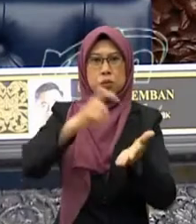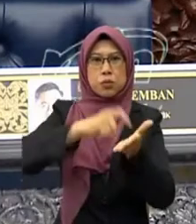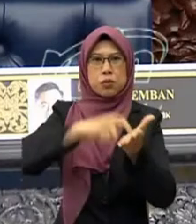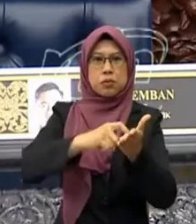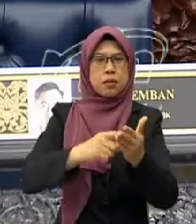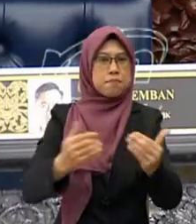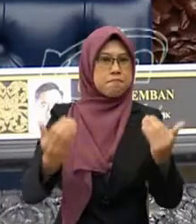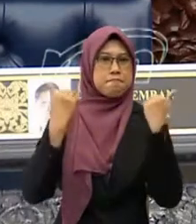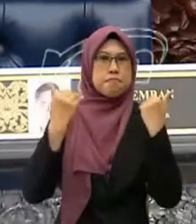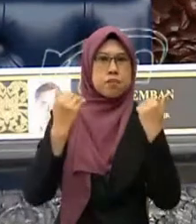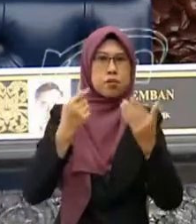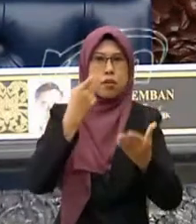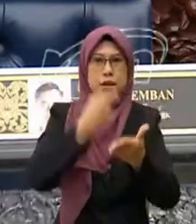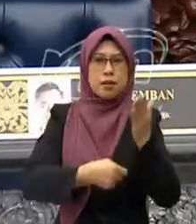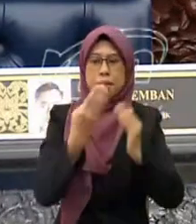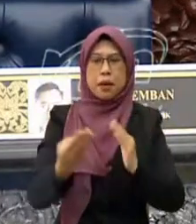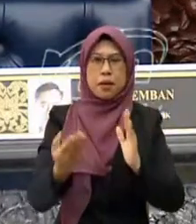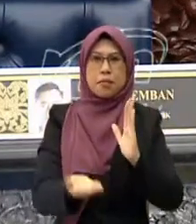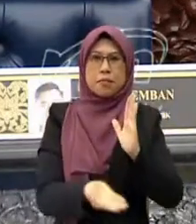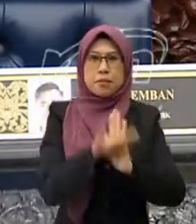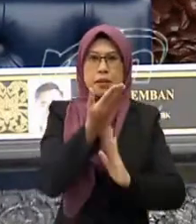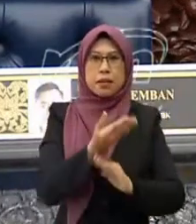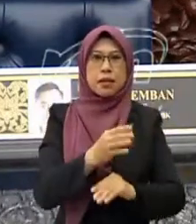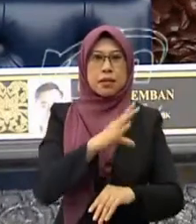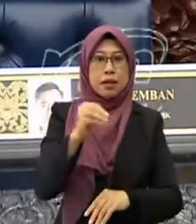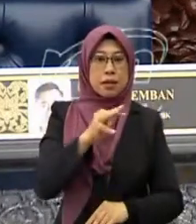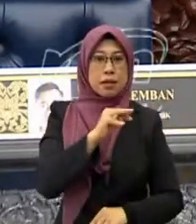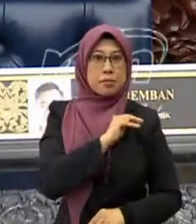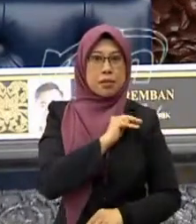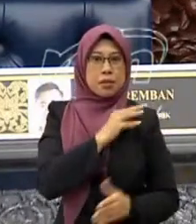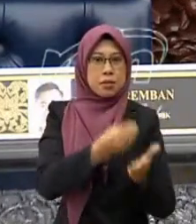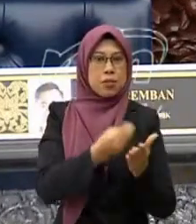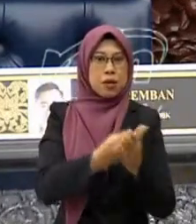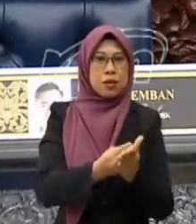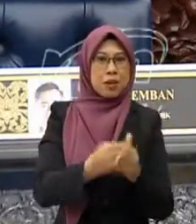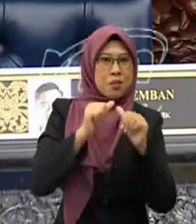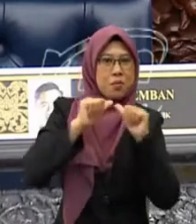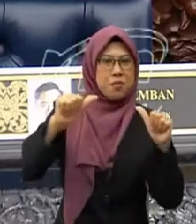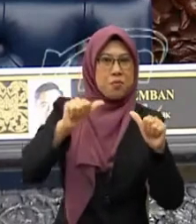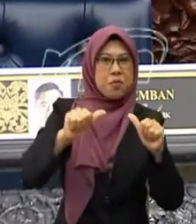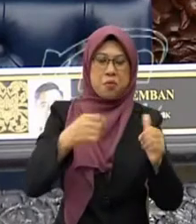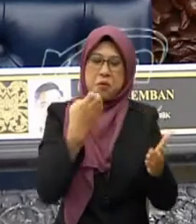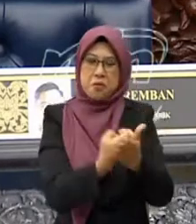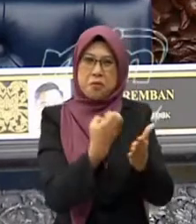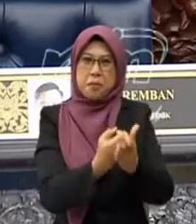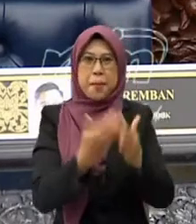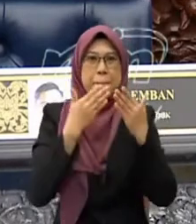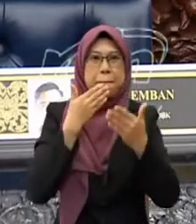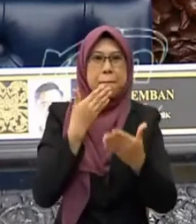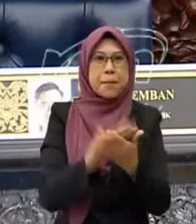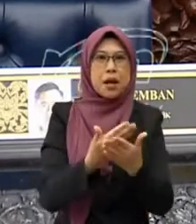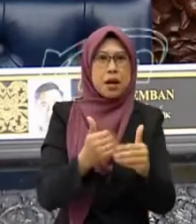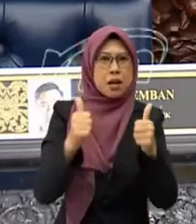harga barang meningkat tapi dengan Menteri Keuangan sejak telinga mendengar keadaan ekonomi